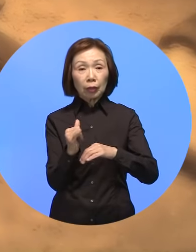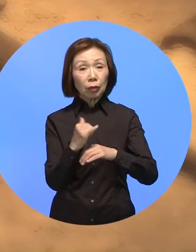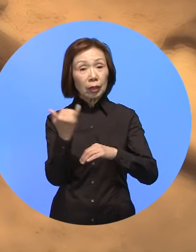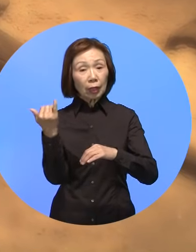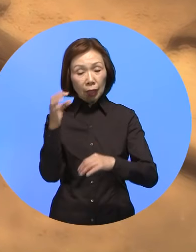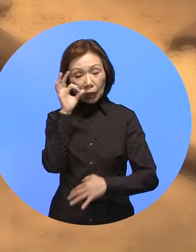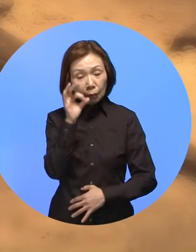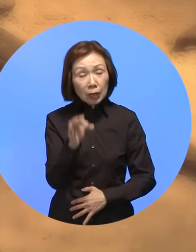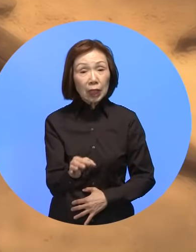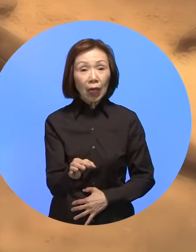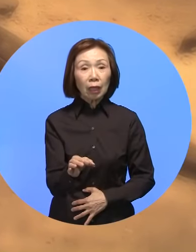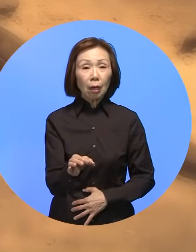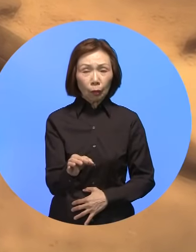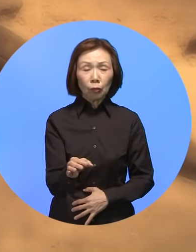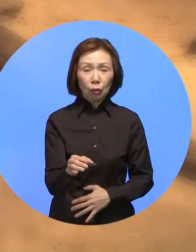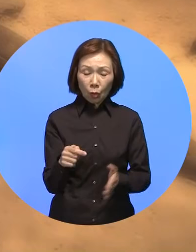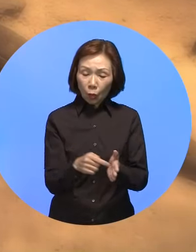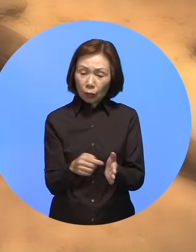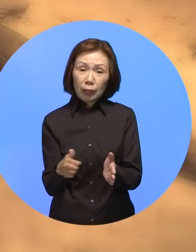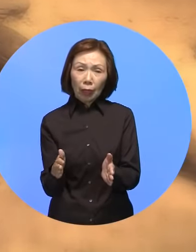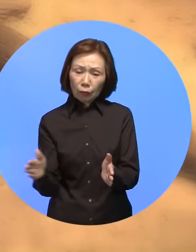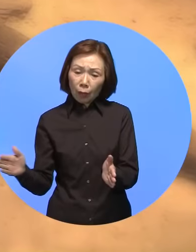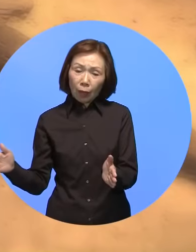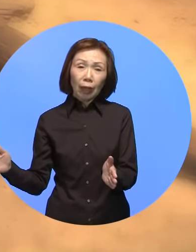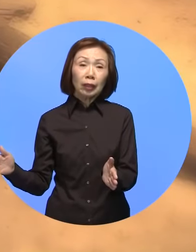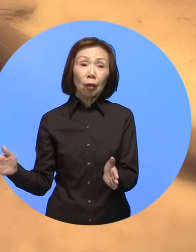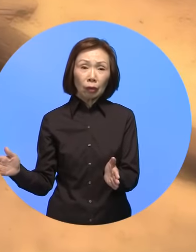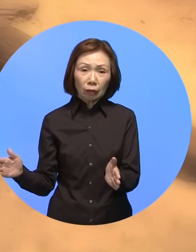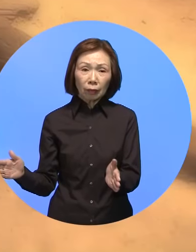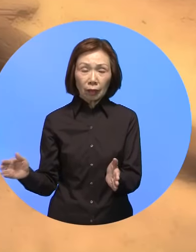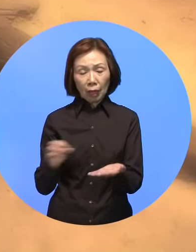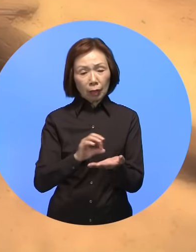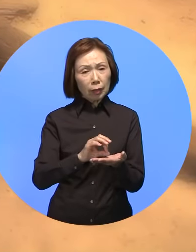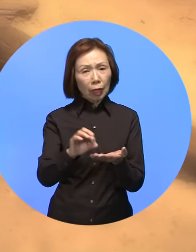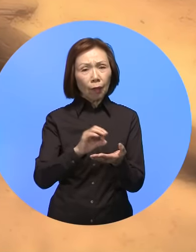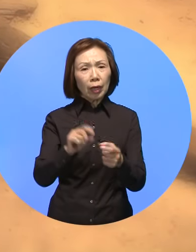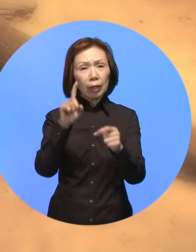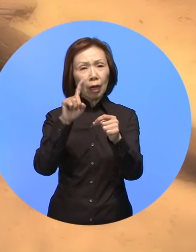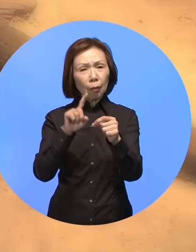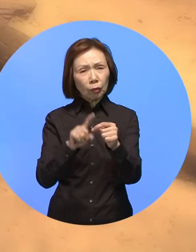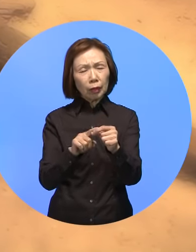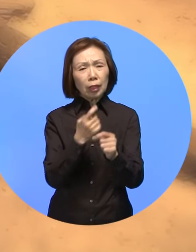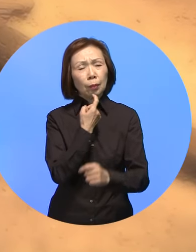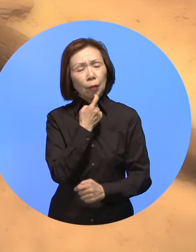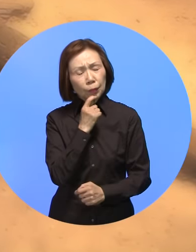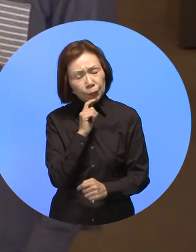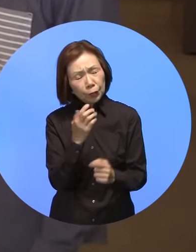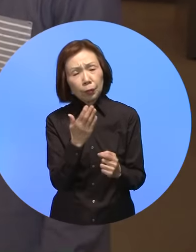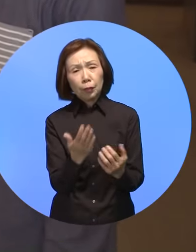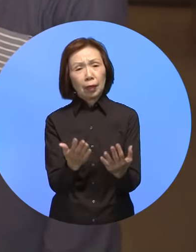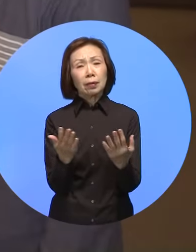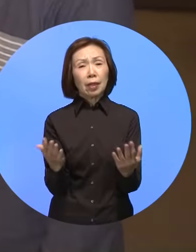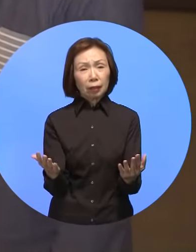されたものの時代は幅広く主要用途も不明な点はおを痛めミステリーに包まれているの